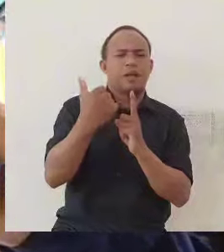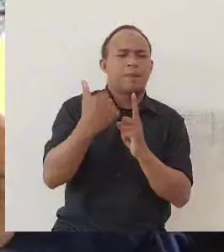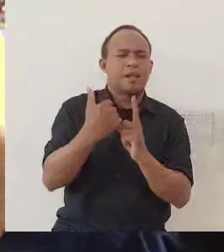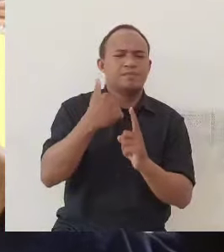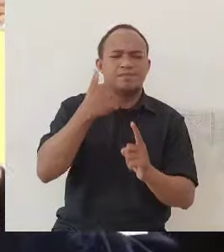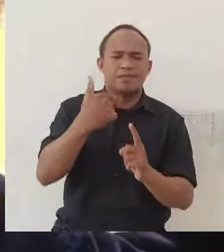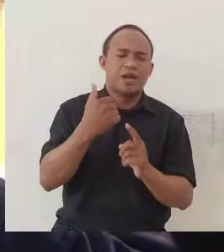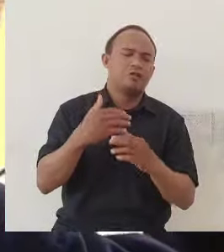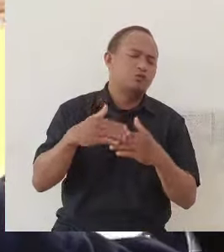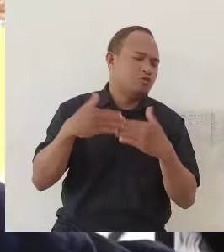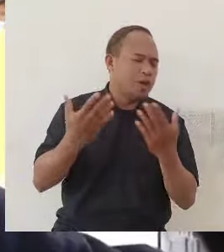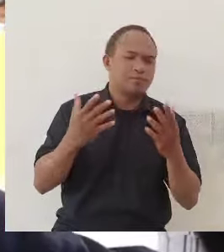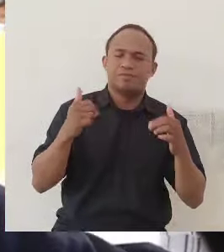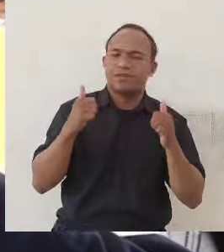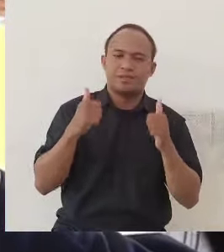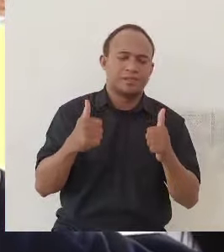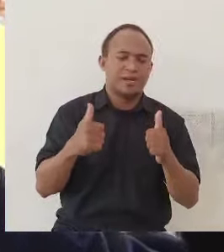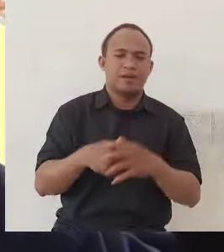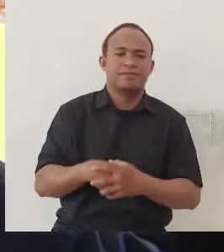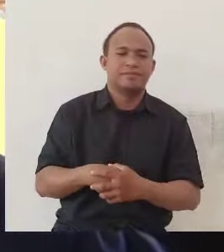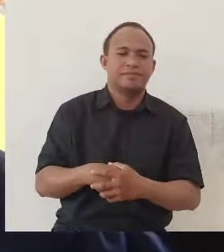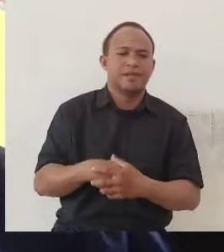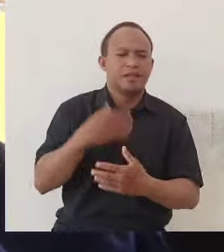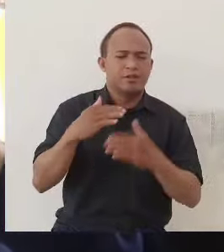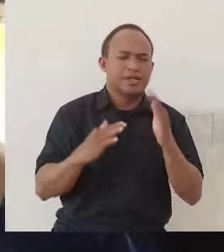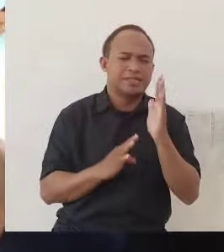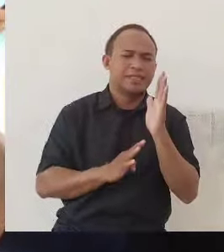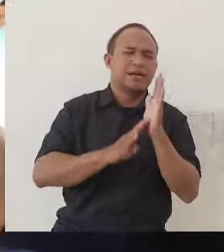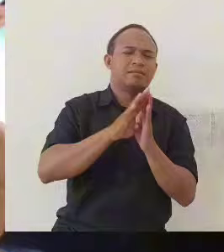penghasilan yang dihasilkan oleh BRUD ini bisa